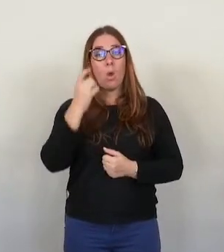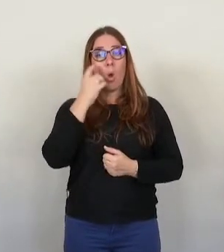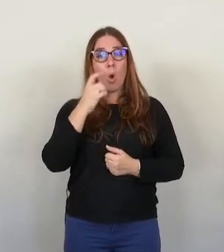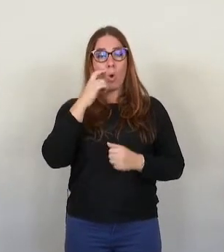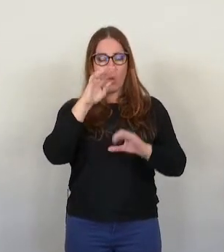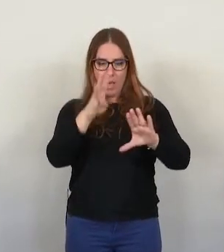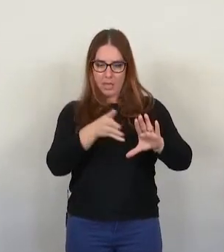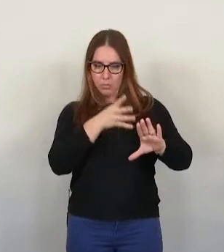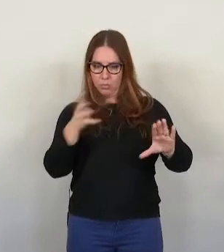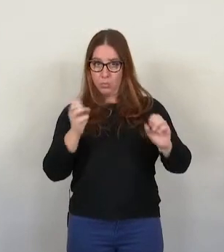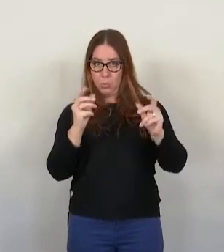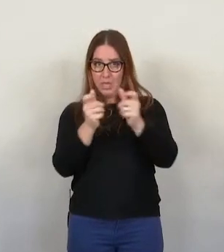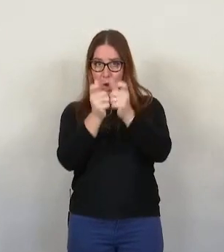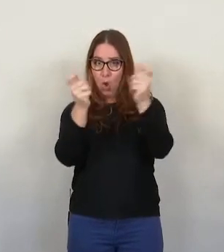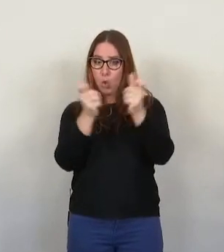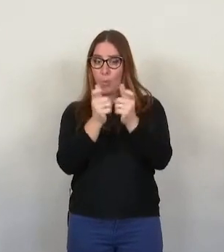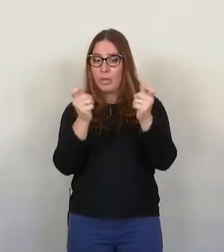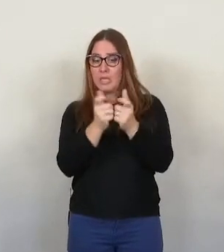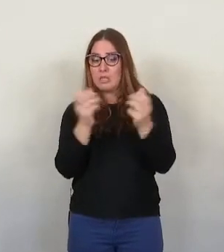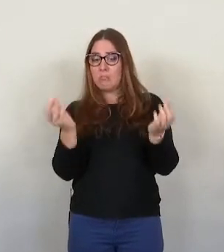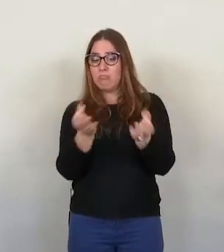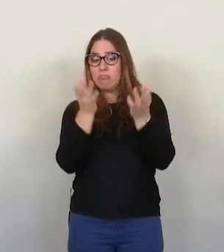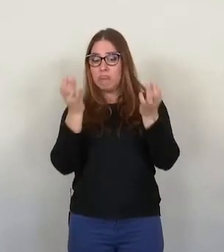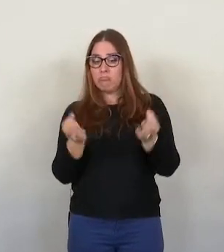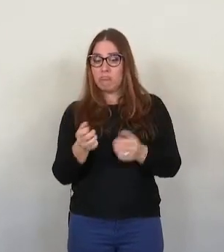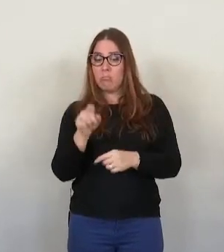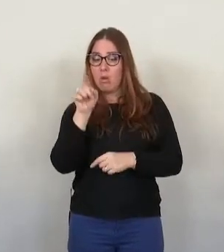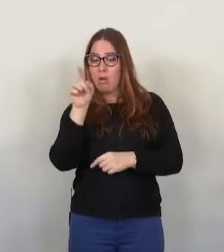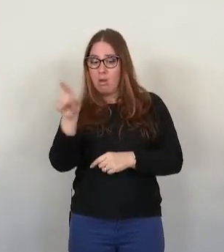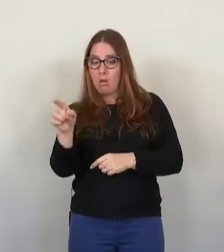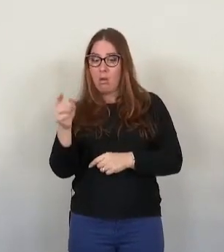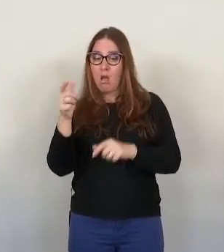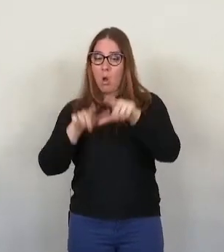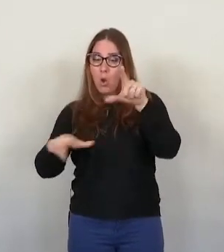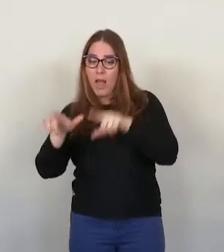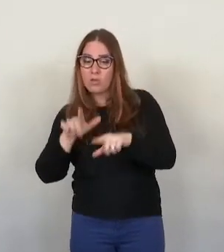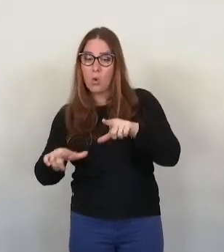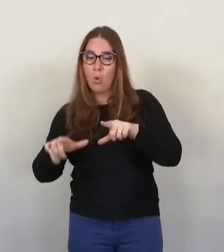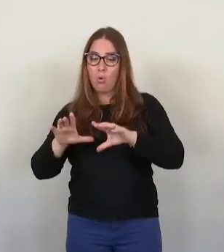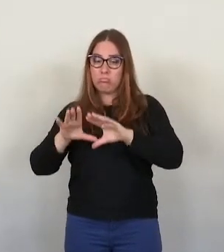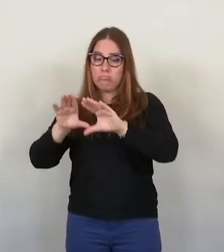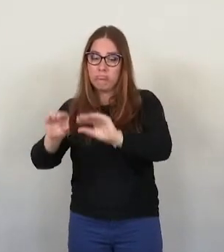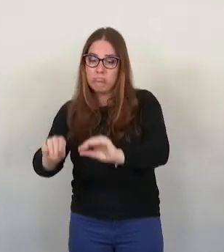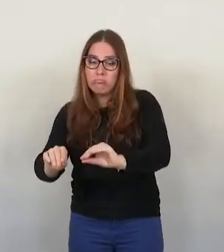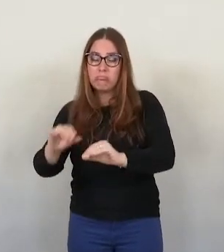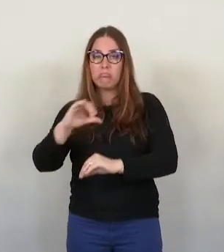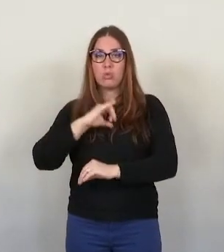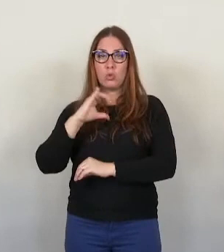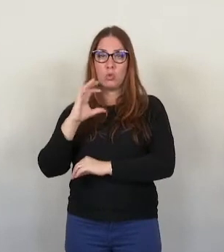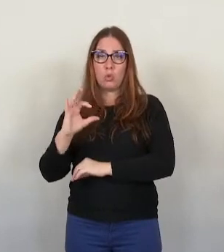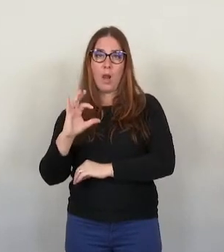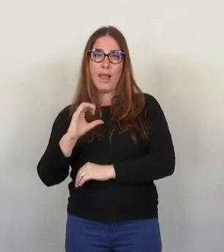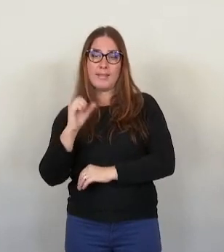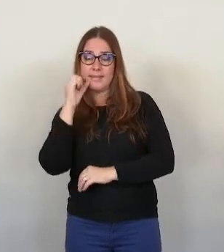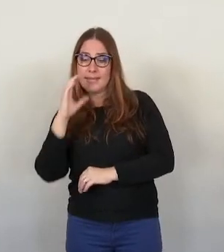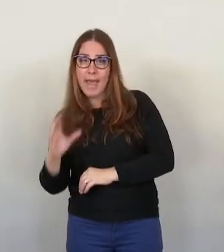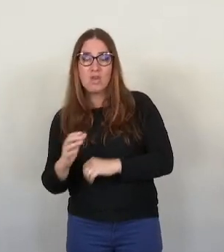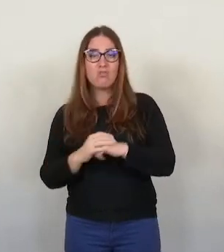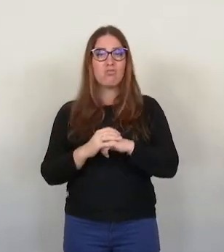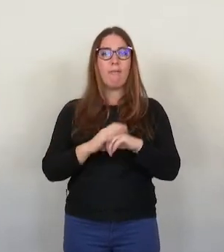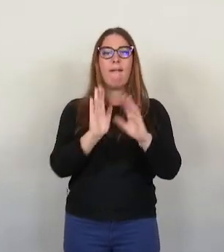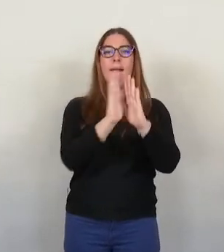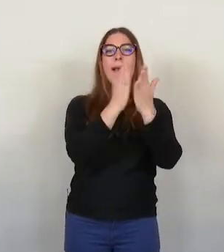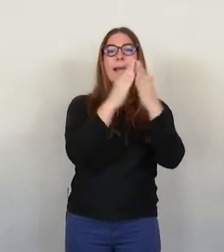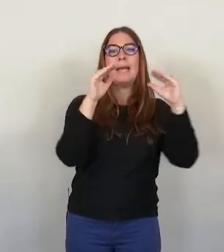quelques rares entreprises, une chargée de la location, l'installation et l'entretien de toilettes sèches, quelques librairies